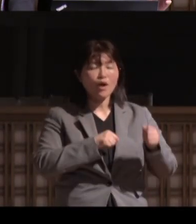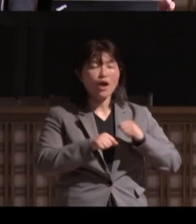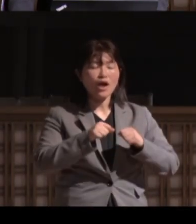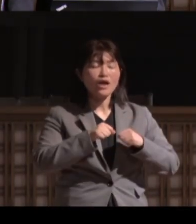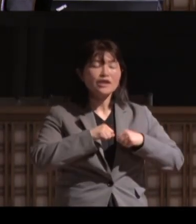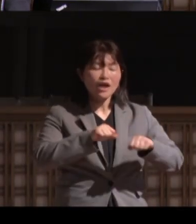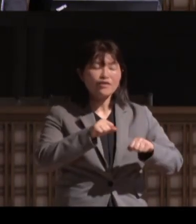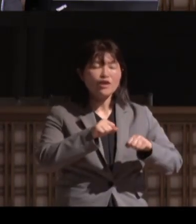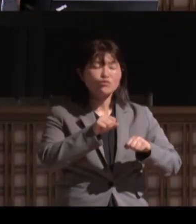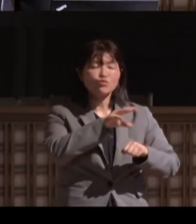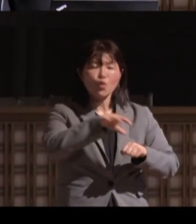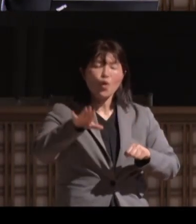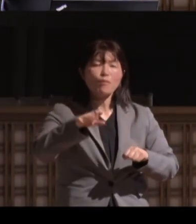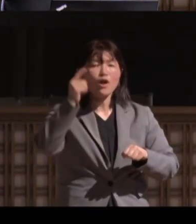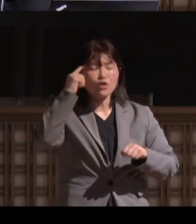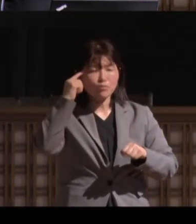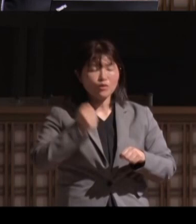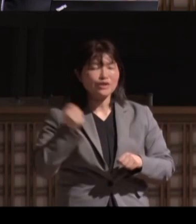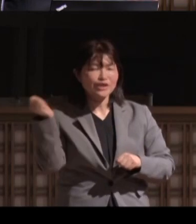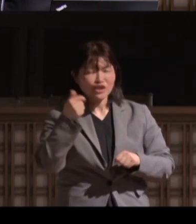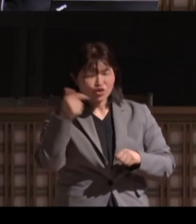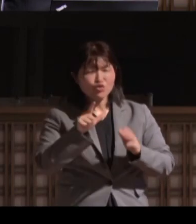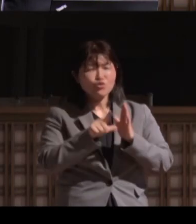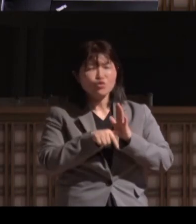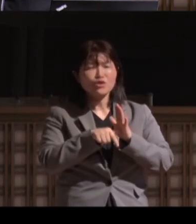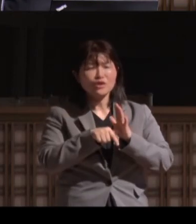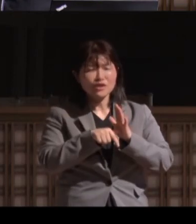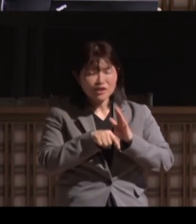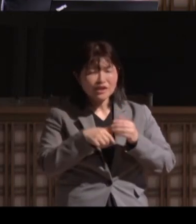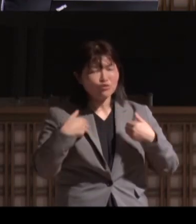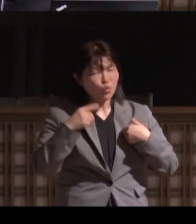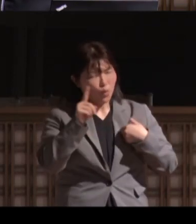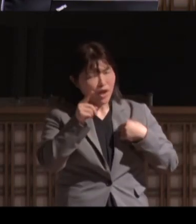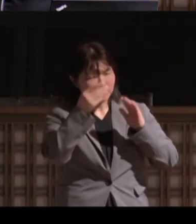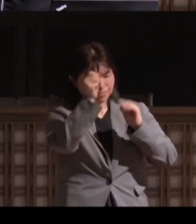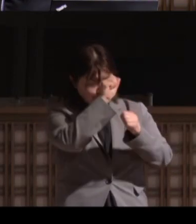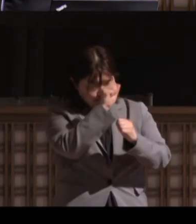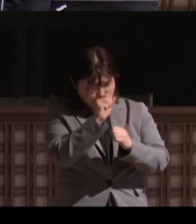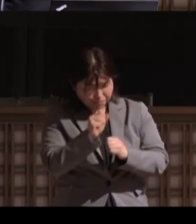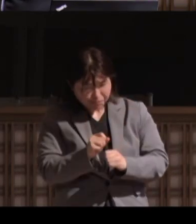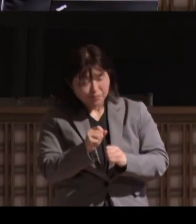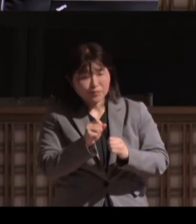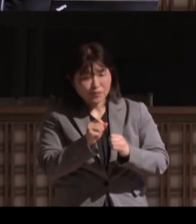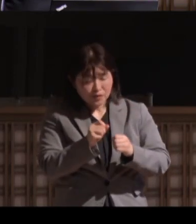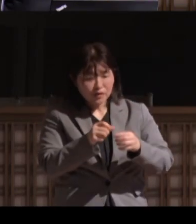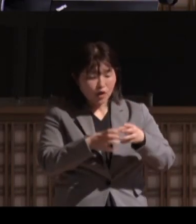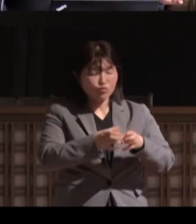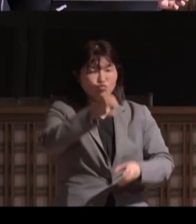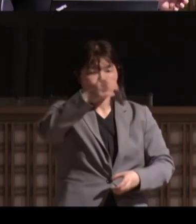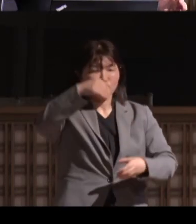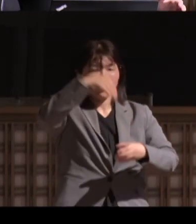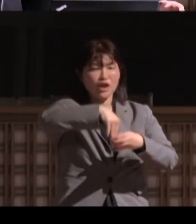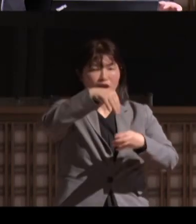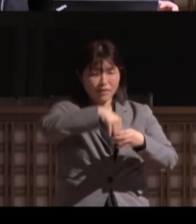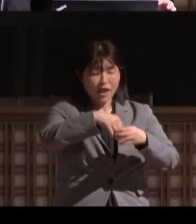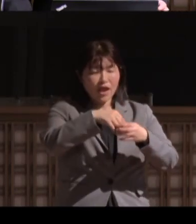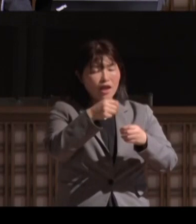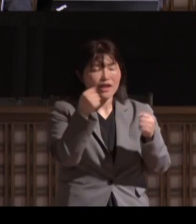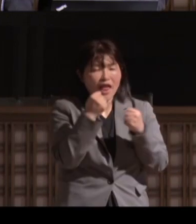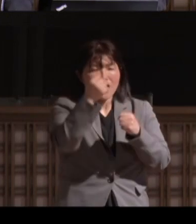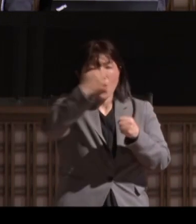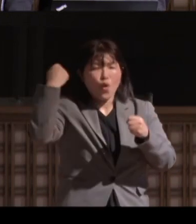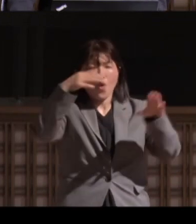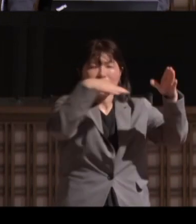がま緊急の場合のですねえ必要な事項を書いてですねそれを筒に入れて冷蔵庫に入れておくとかです